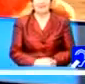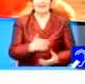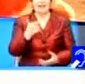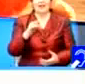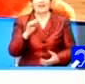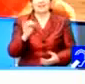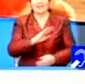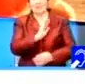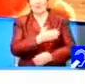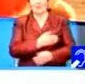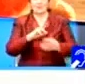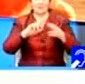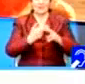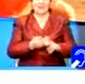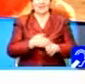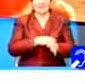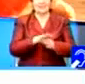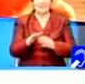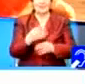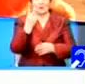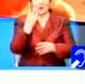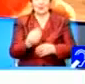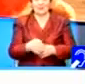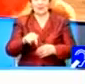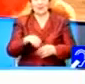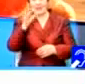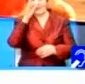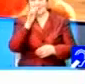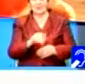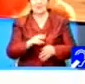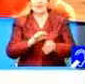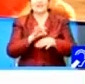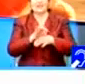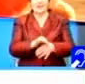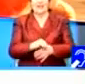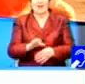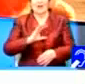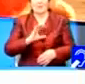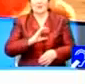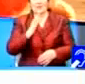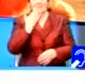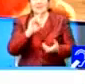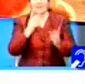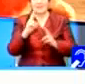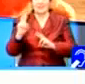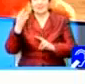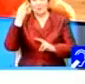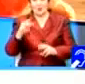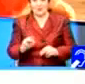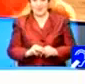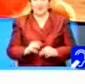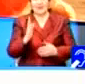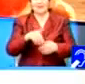Grație, forță și tehnică desăvârșită. Timp de două zile la Chișinău se desfășoară campionatul național de dans modern.